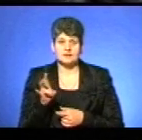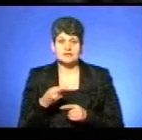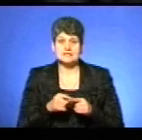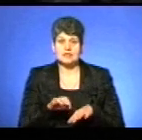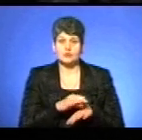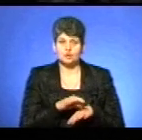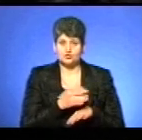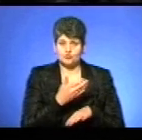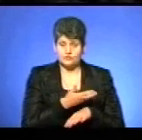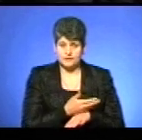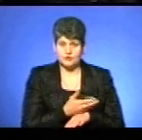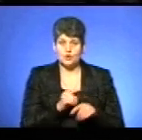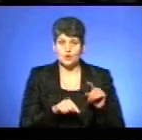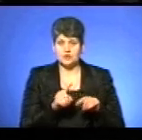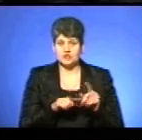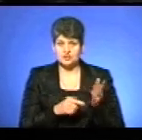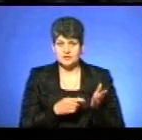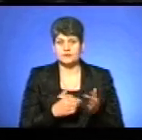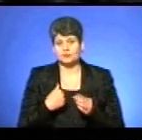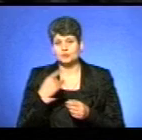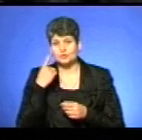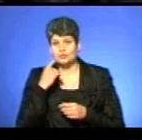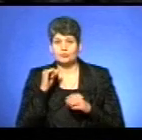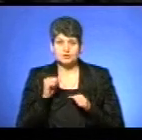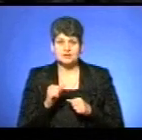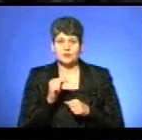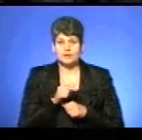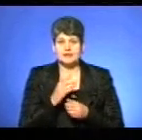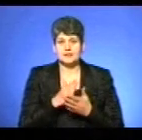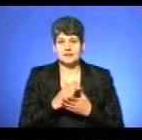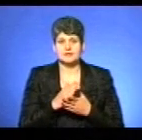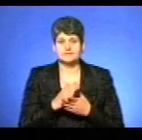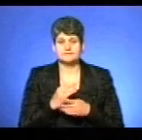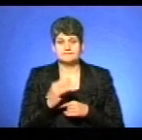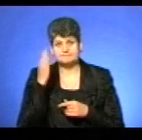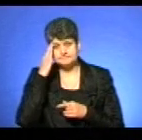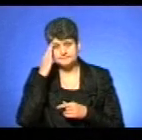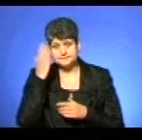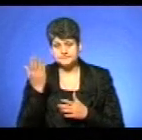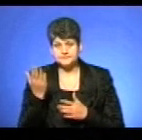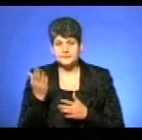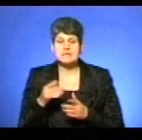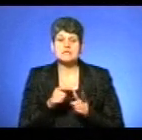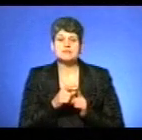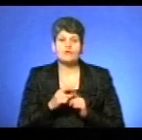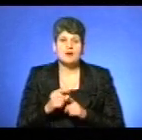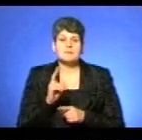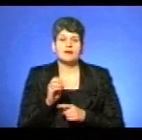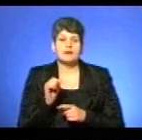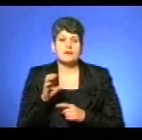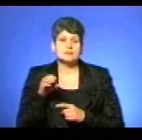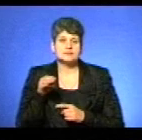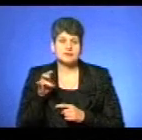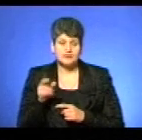чоловікові наші родичі, тому, думаю, можливо, якісь в неї є задатки. За словами кастинг-менеджера